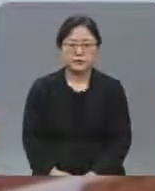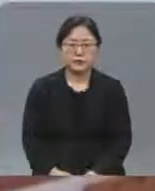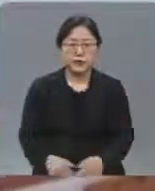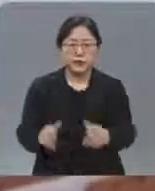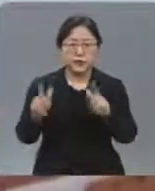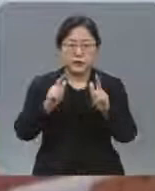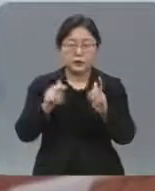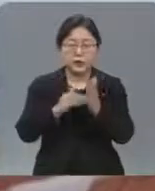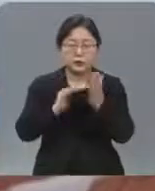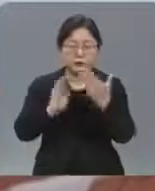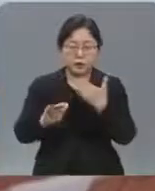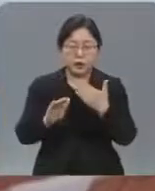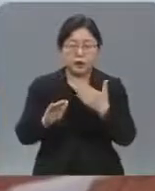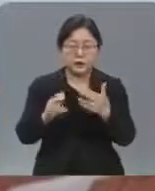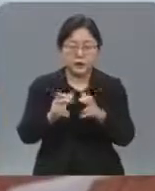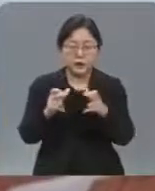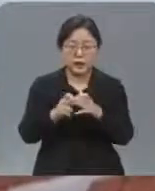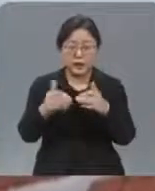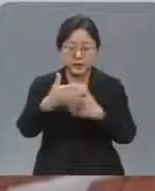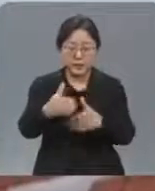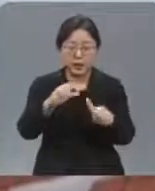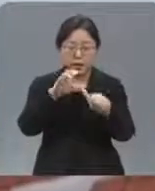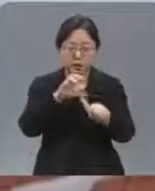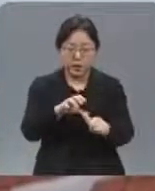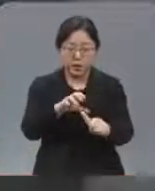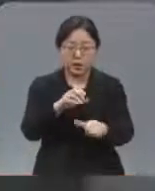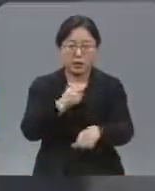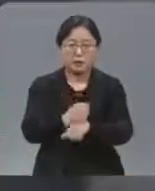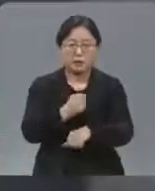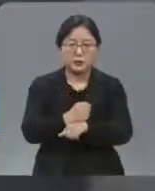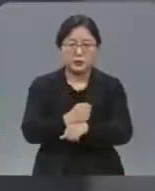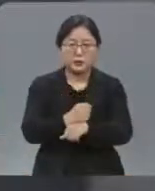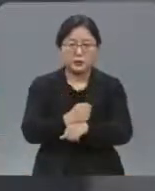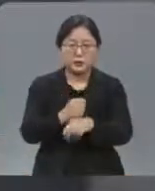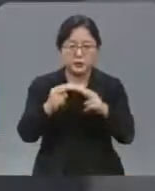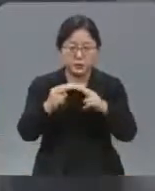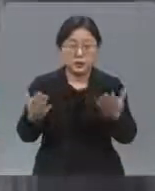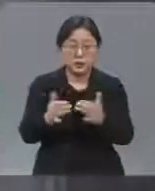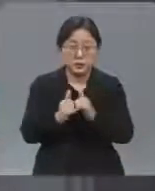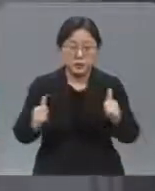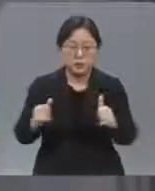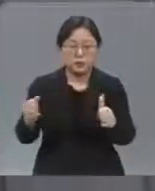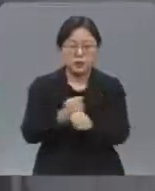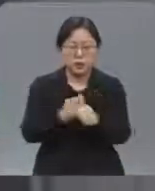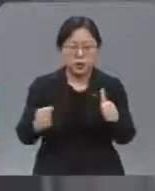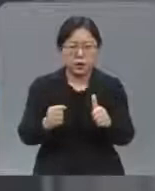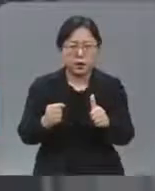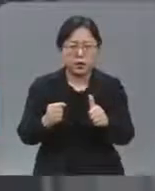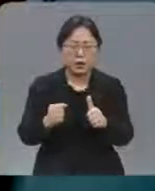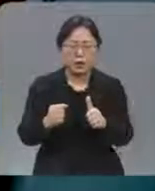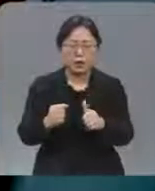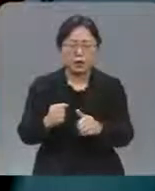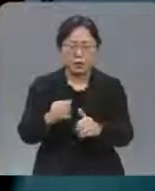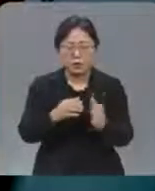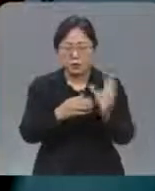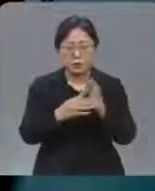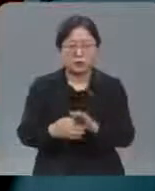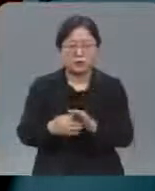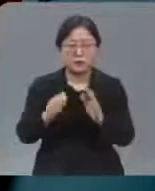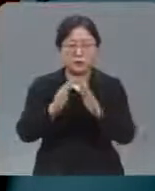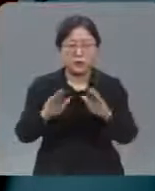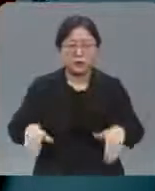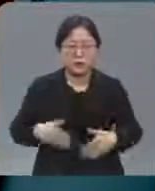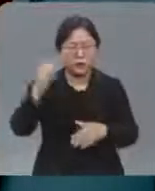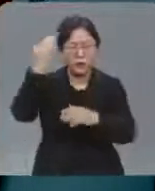일과시간 이후엔 장애인들이 방에서 못 나오도록 감금하고 시설 종사자들은 폭행도 서슴지 않았습니다 전남